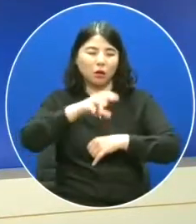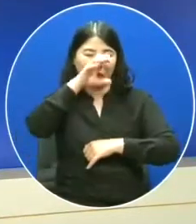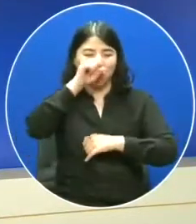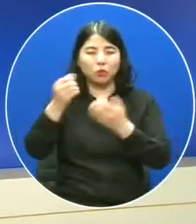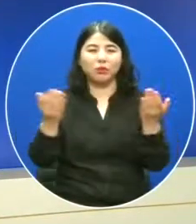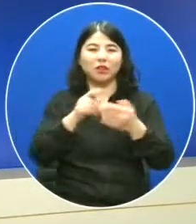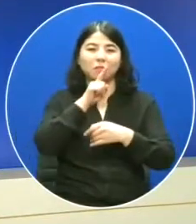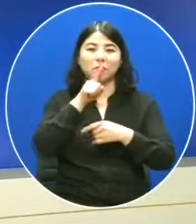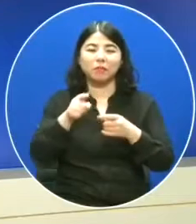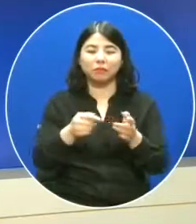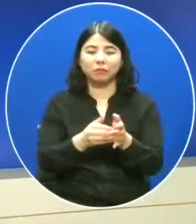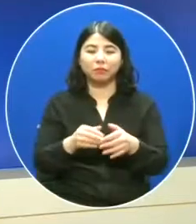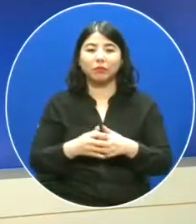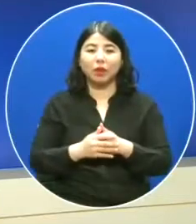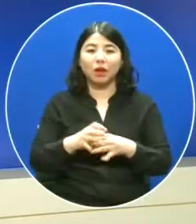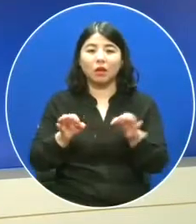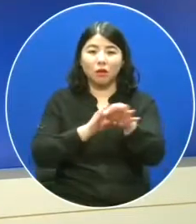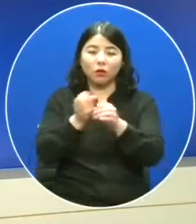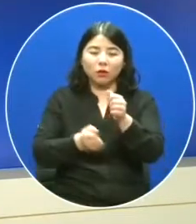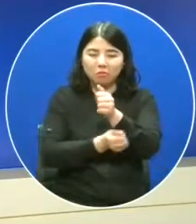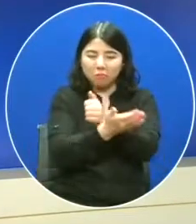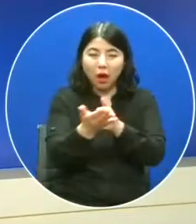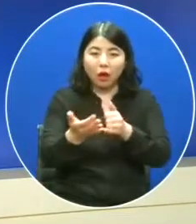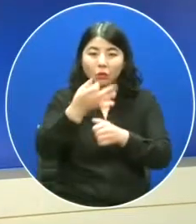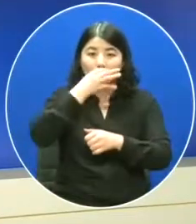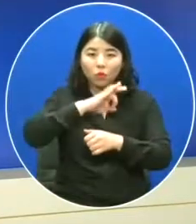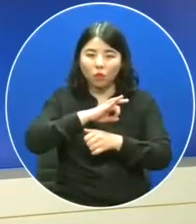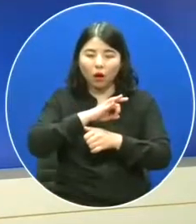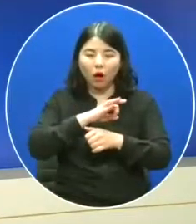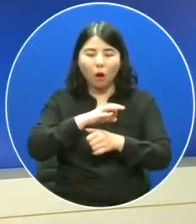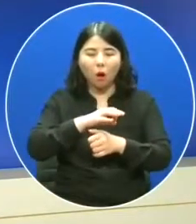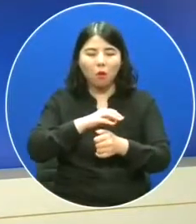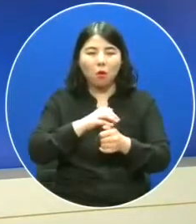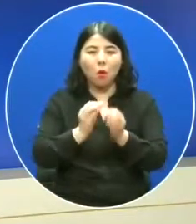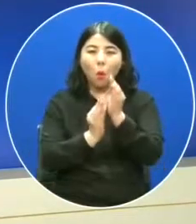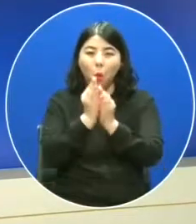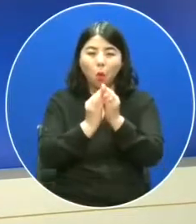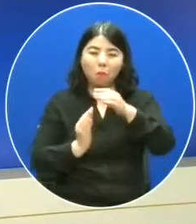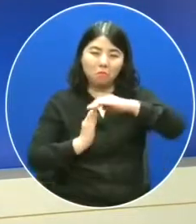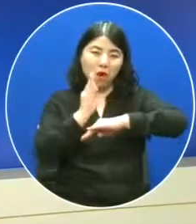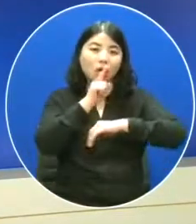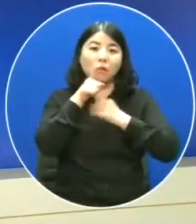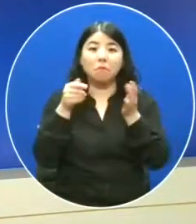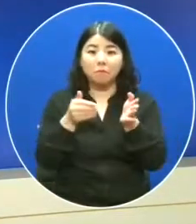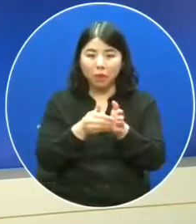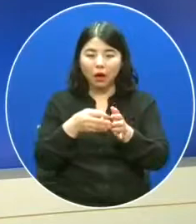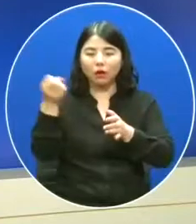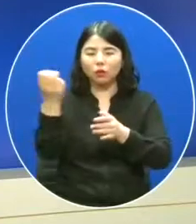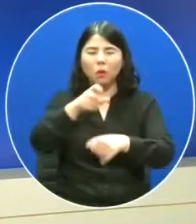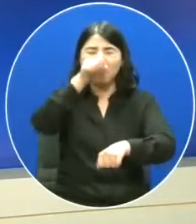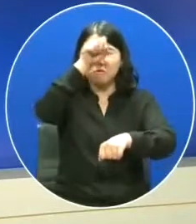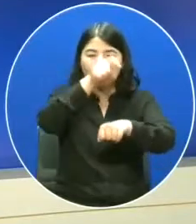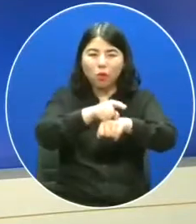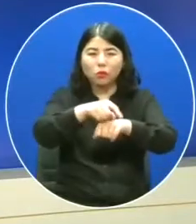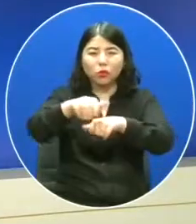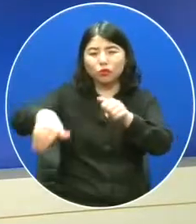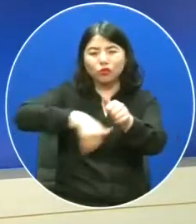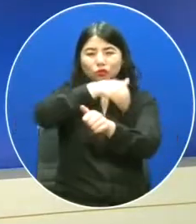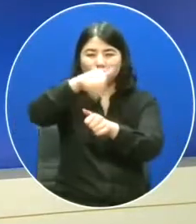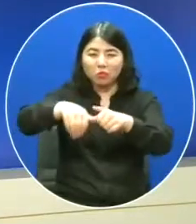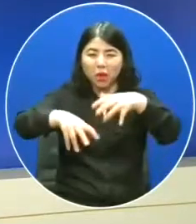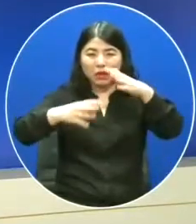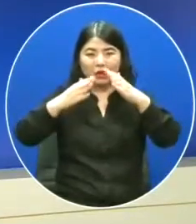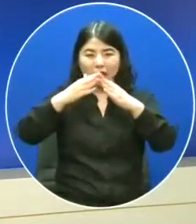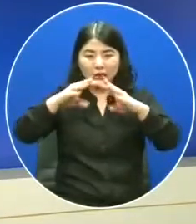평가했습니다. 경제적 파급 효과가 수조 원에 이른다는 장밋빛 전망이 나오는가 하면 벌써부터 인근